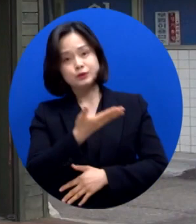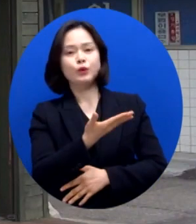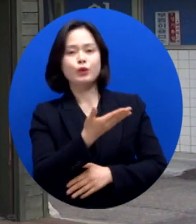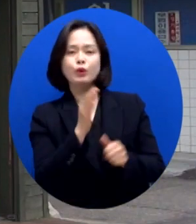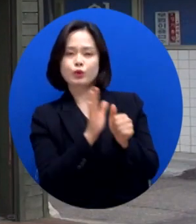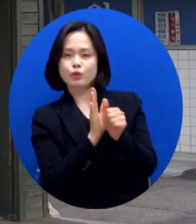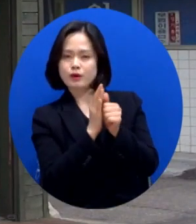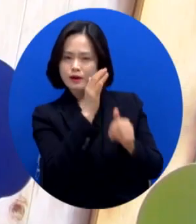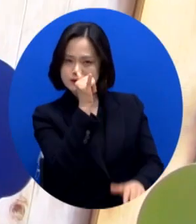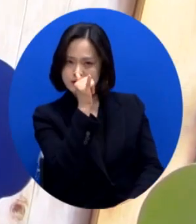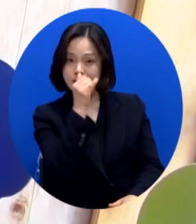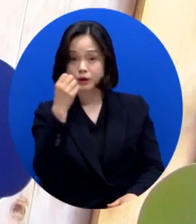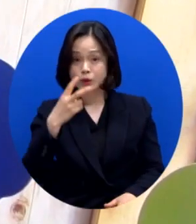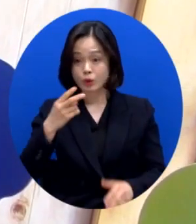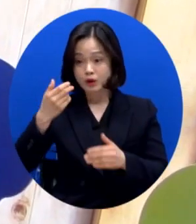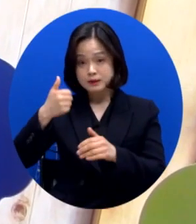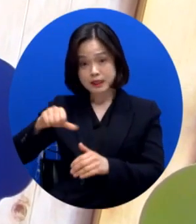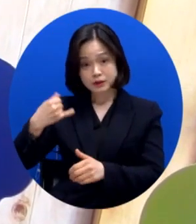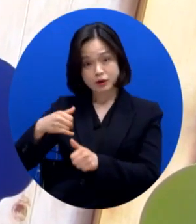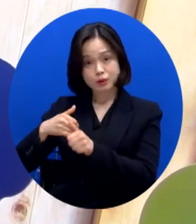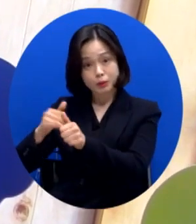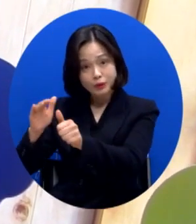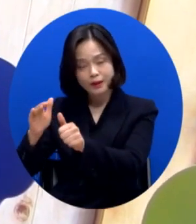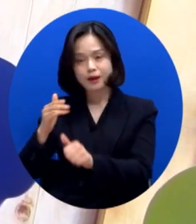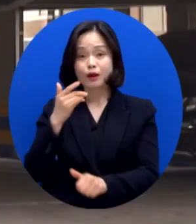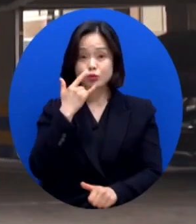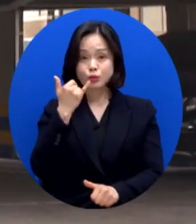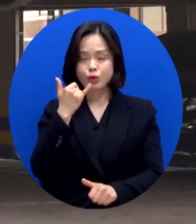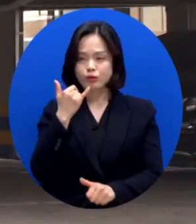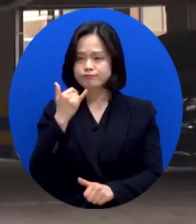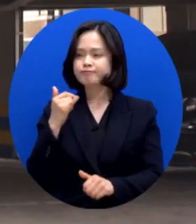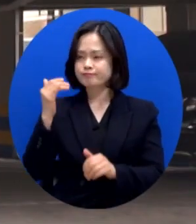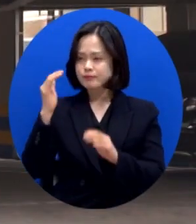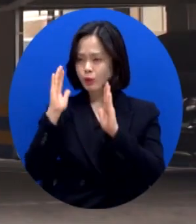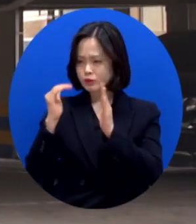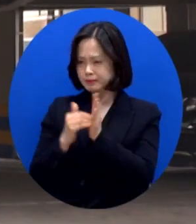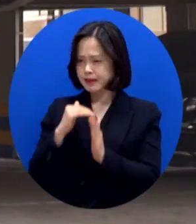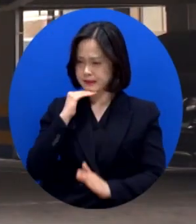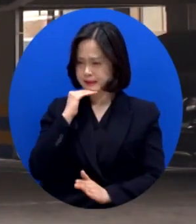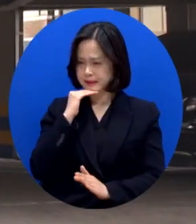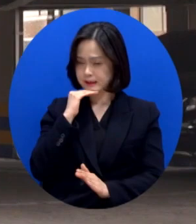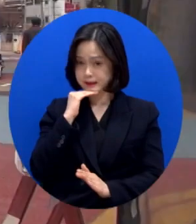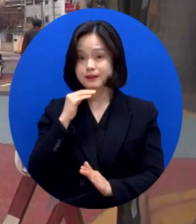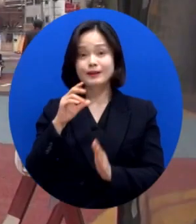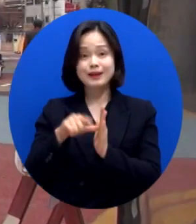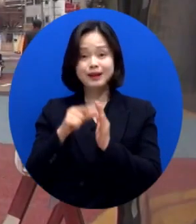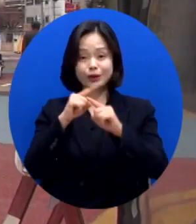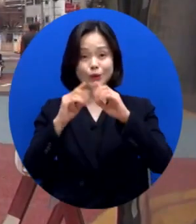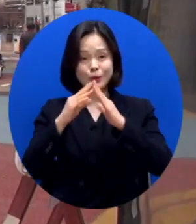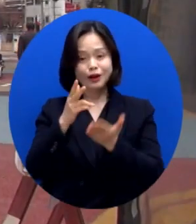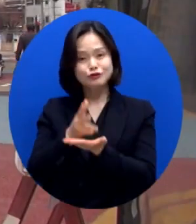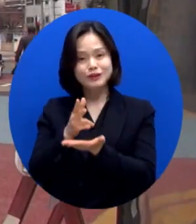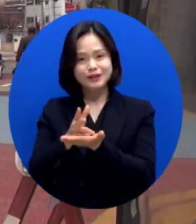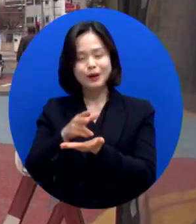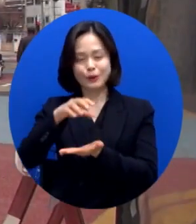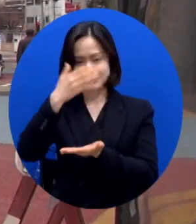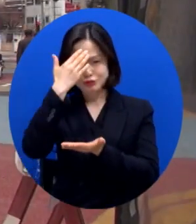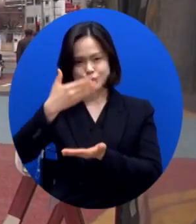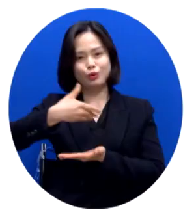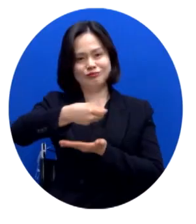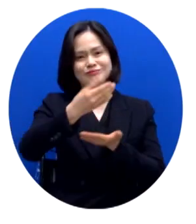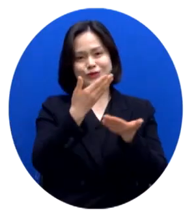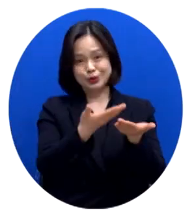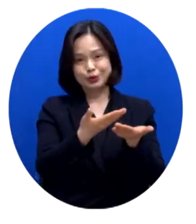아이들을 기다리는 학부모를 위해 교회 앞에 작은 공간을 마련하고 주차장도 개방했습니다. 이처럼 교회의